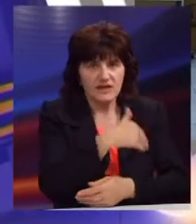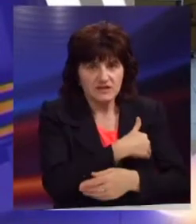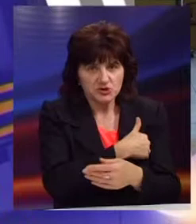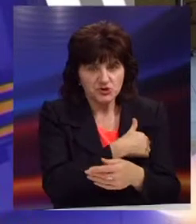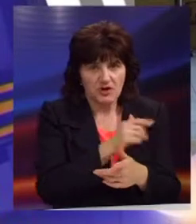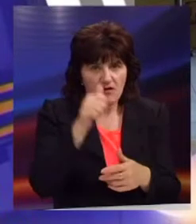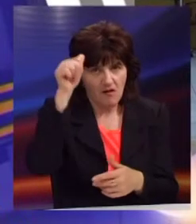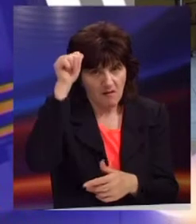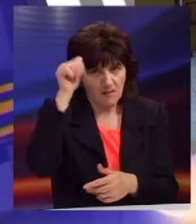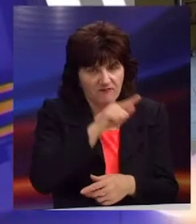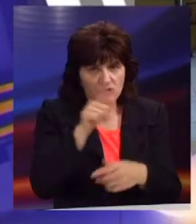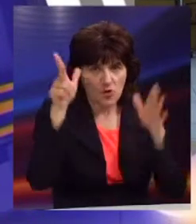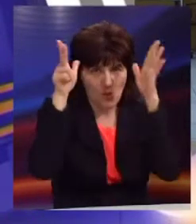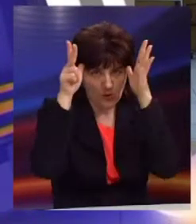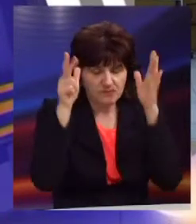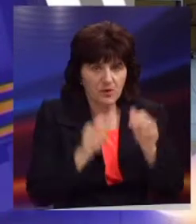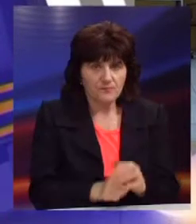8. razreda u dva objekta.